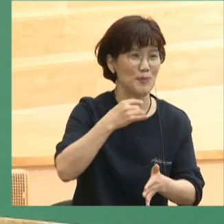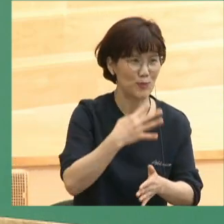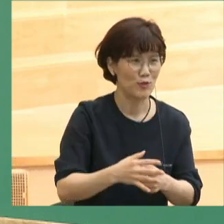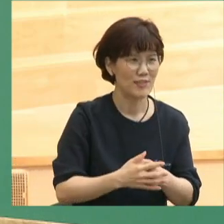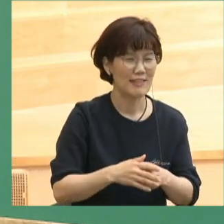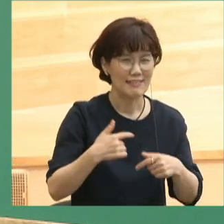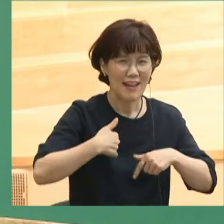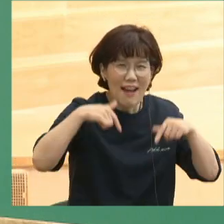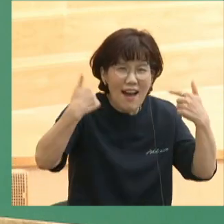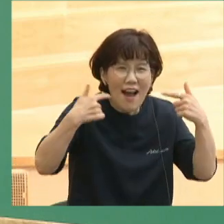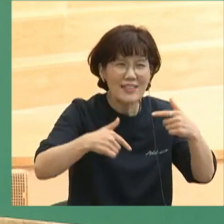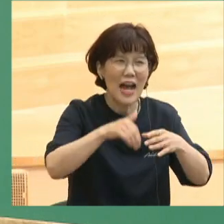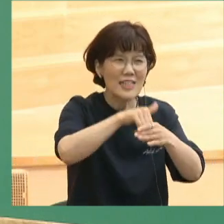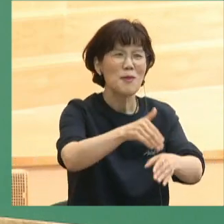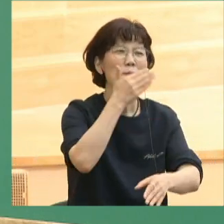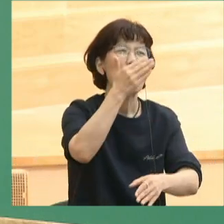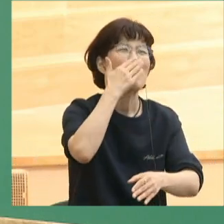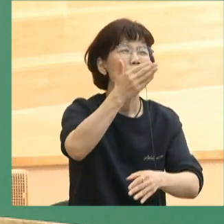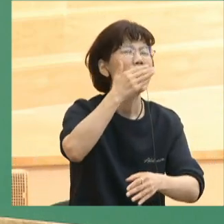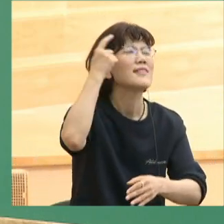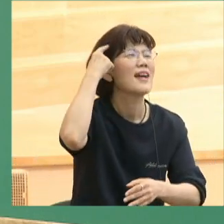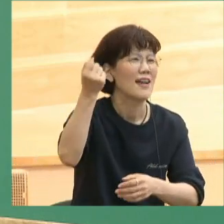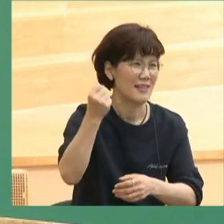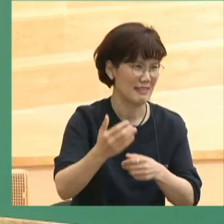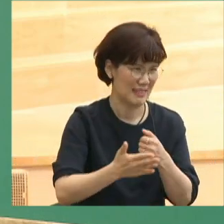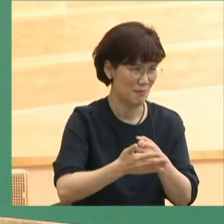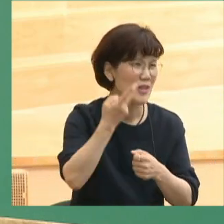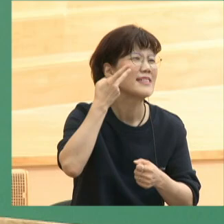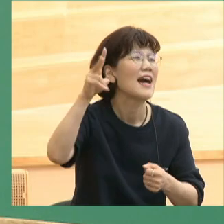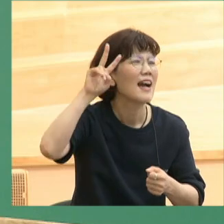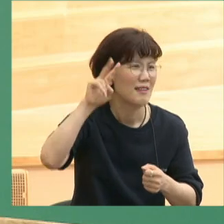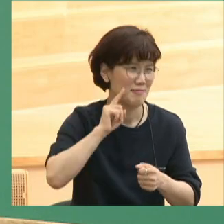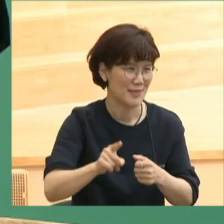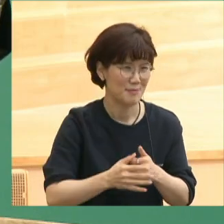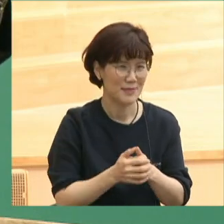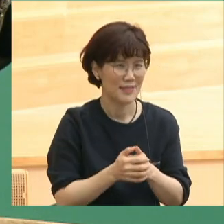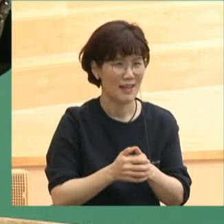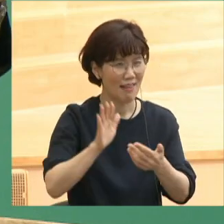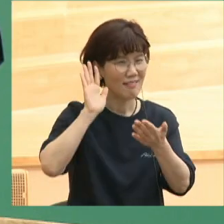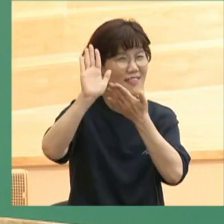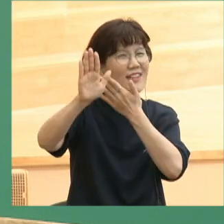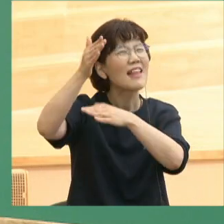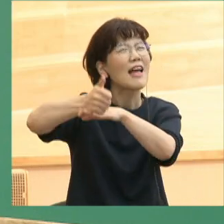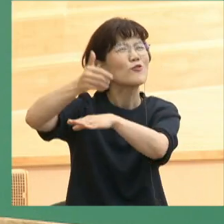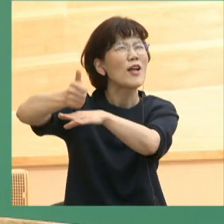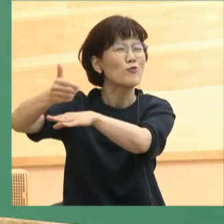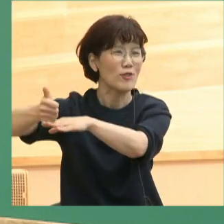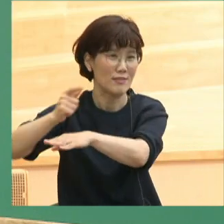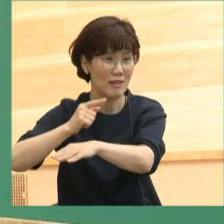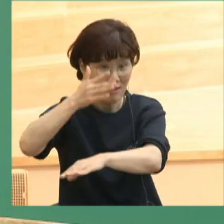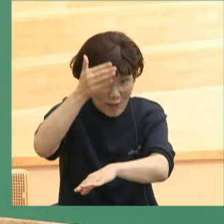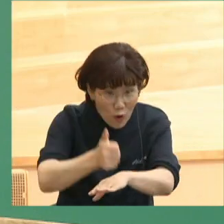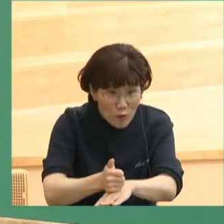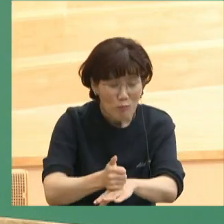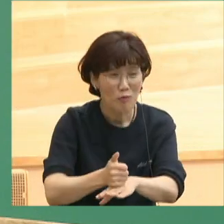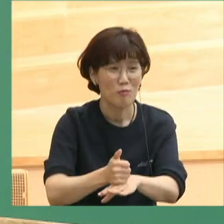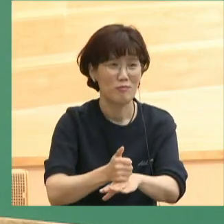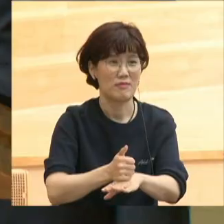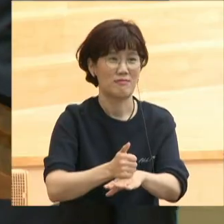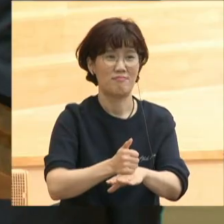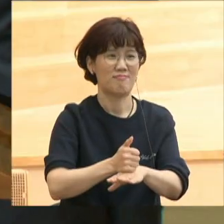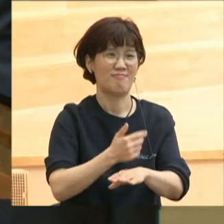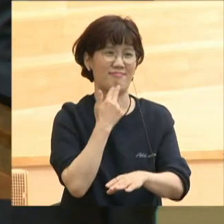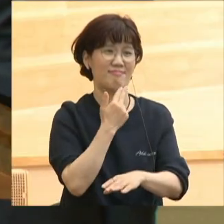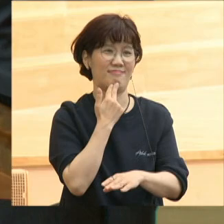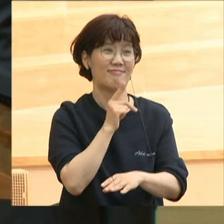먹으면 언제든지 심을 수 있다고 생각해요. 그렇게 착각을 해요. 그래서 나중으로 밀어요. 그리고 정작 안 심어요. 오늘